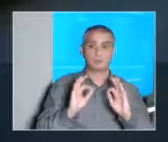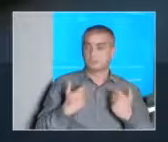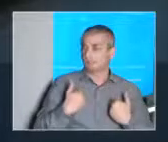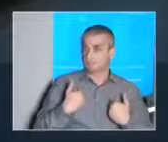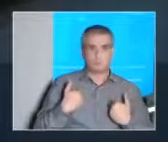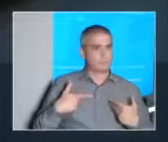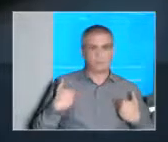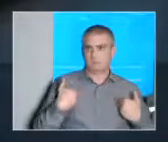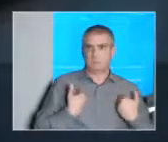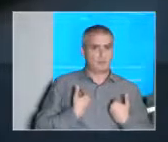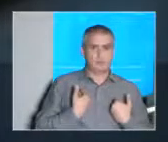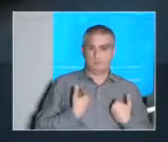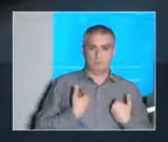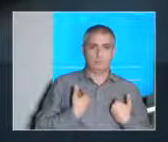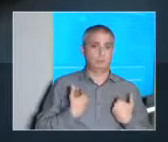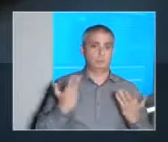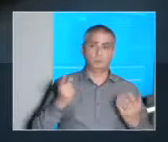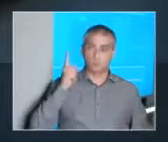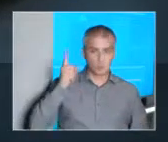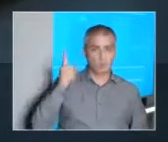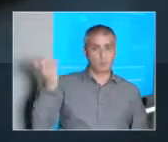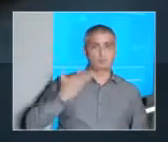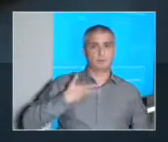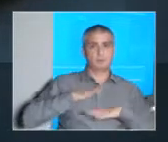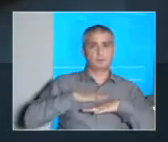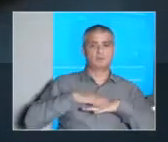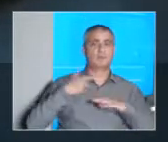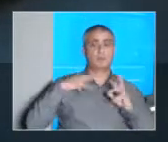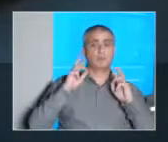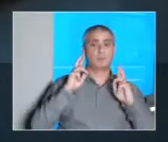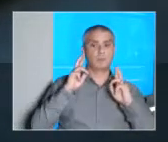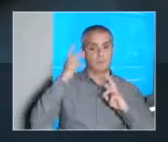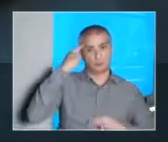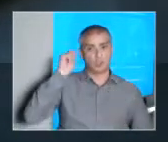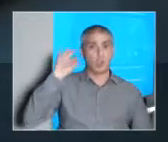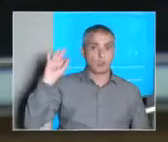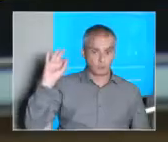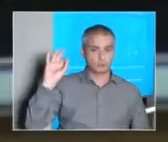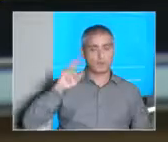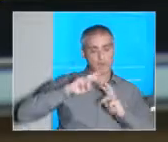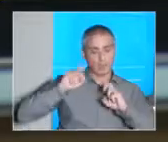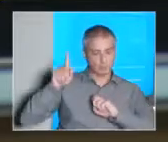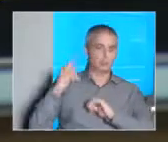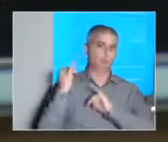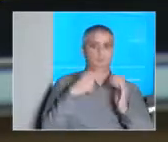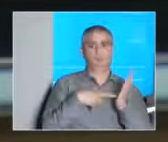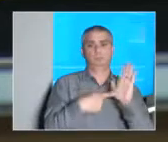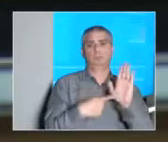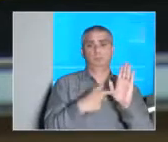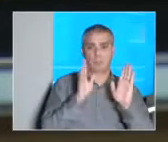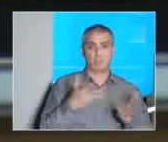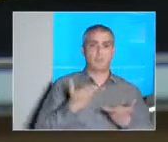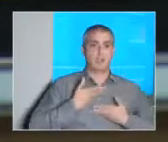ואין שמח ממני שהוא מונה, ואני מאוד מאוד מקווה שחוכמתו והחקר שלו יבואו לידי ביטוי